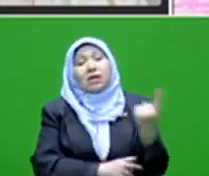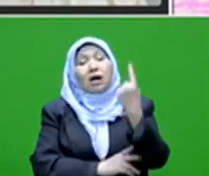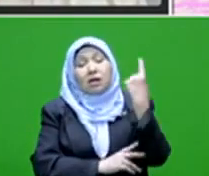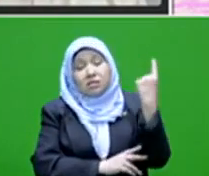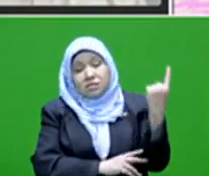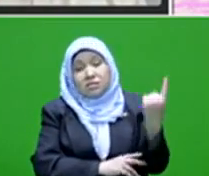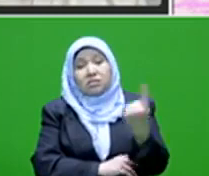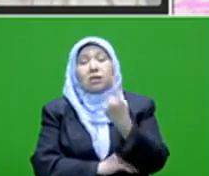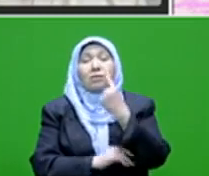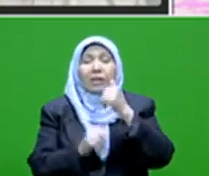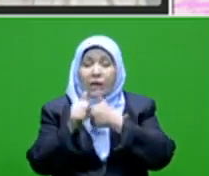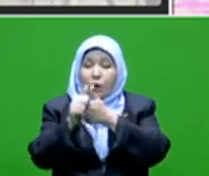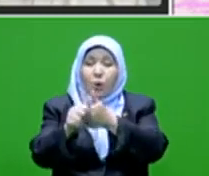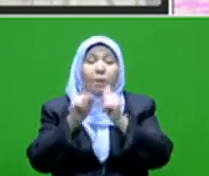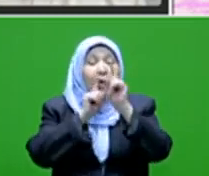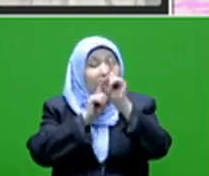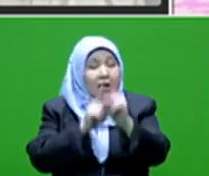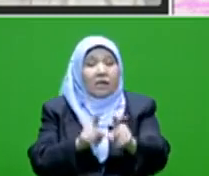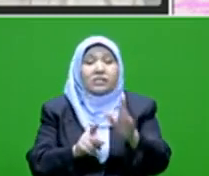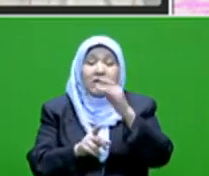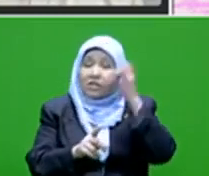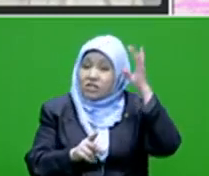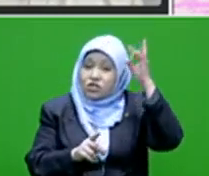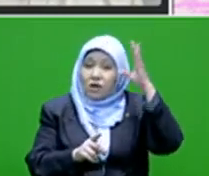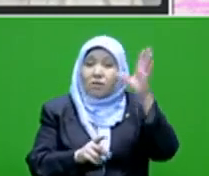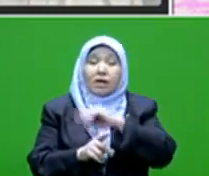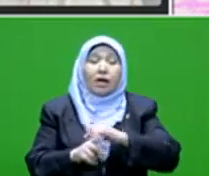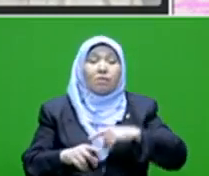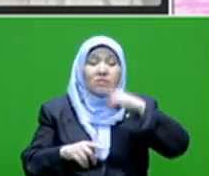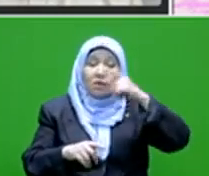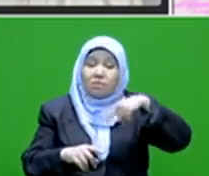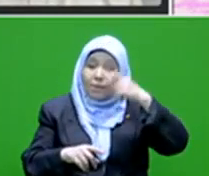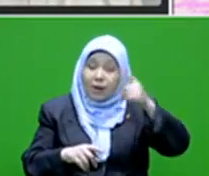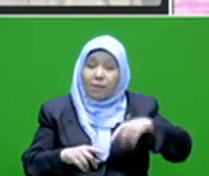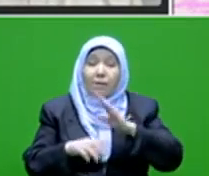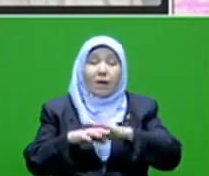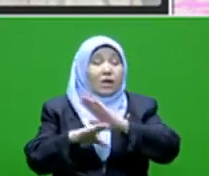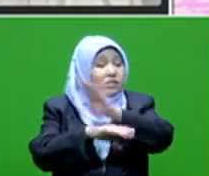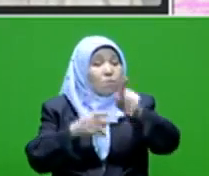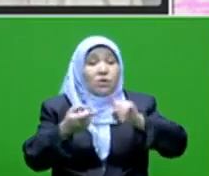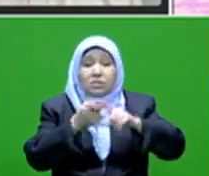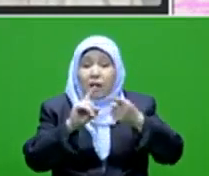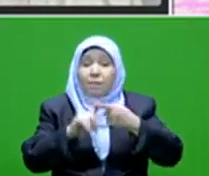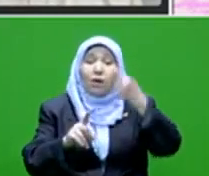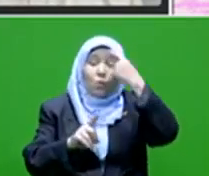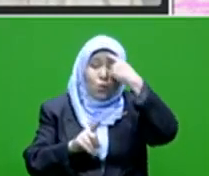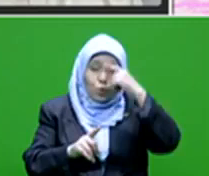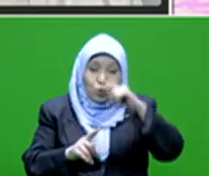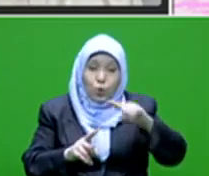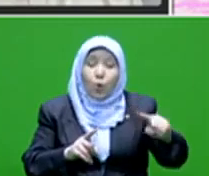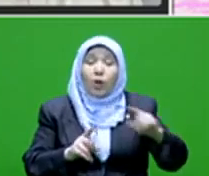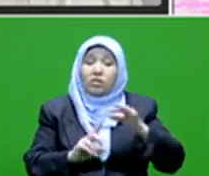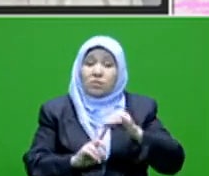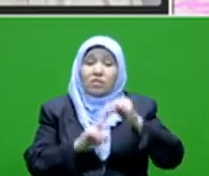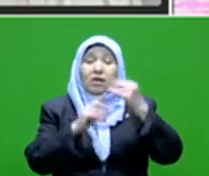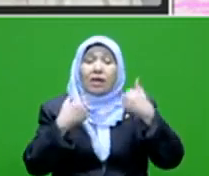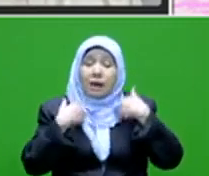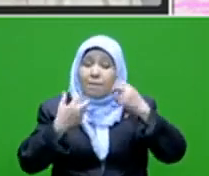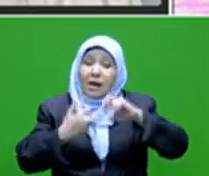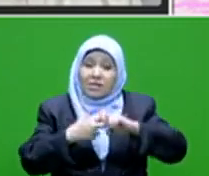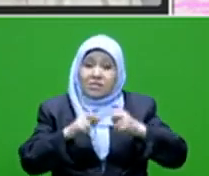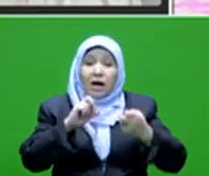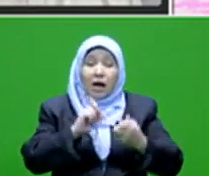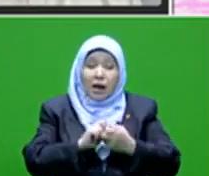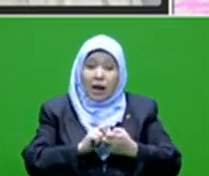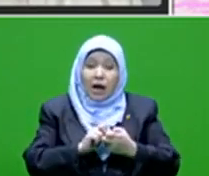menyahut perintahnya, insyaAllah. Dan saya mencadangkan kepada semua sahabat-sahabat untuk terutama yang ada masalah,